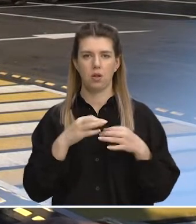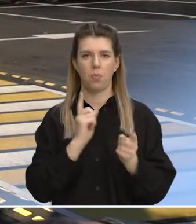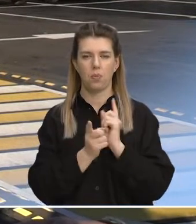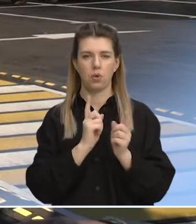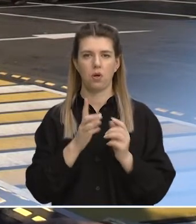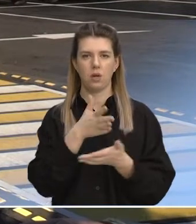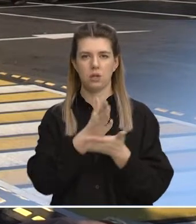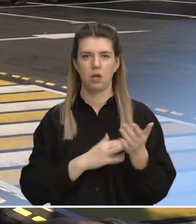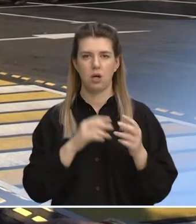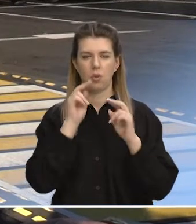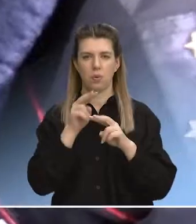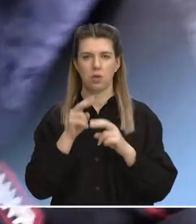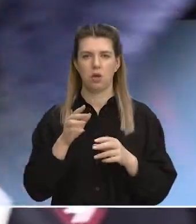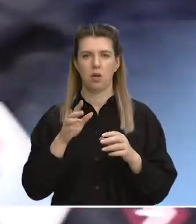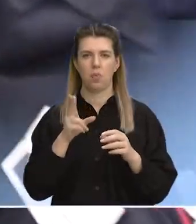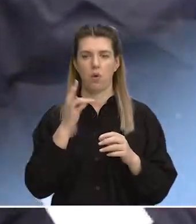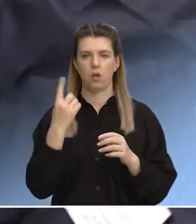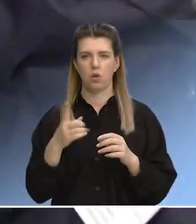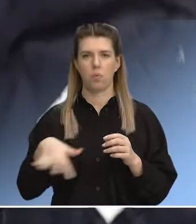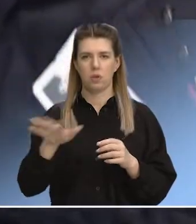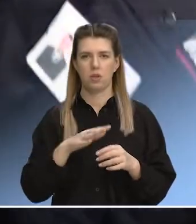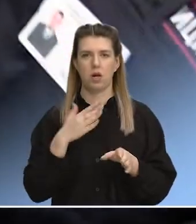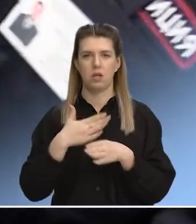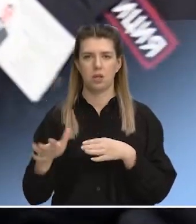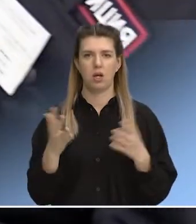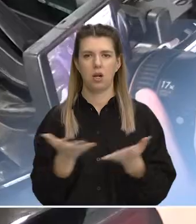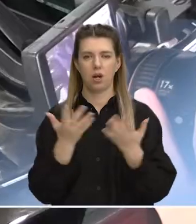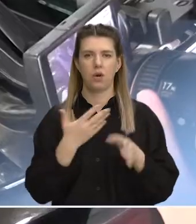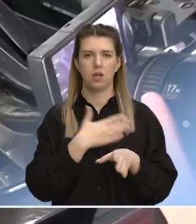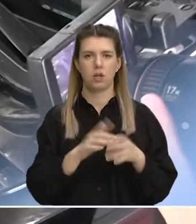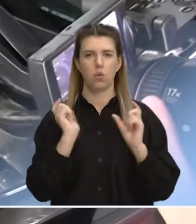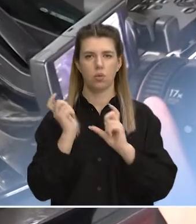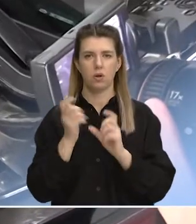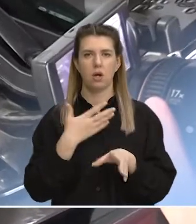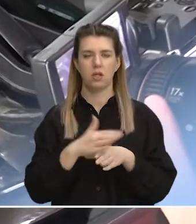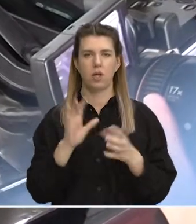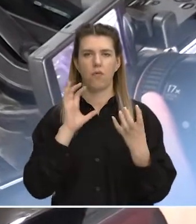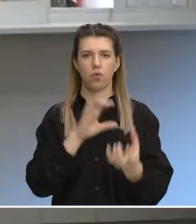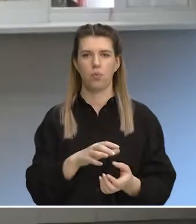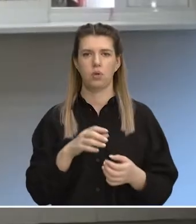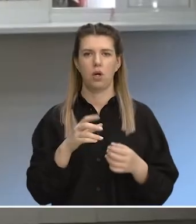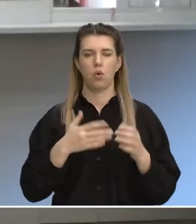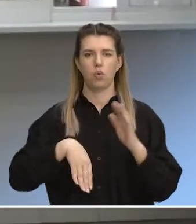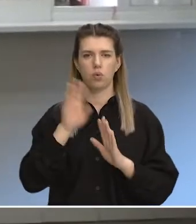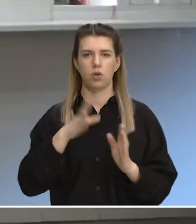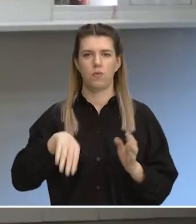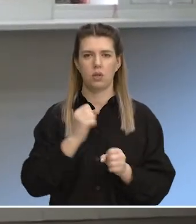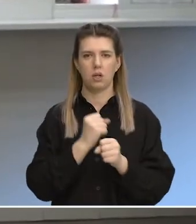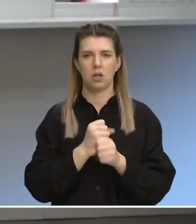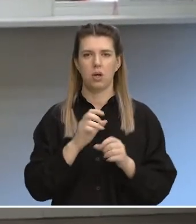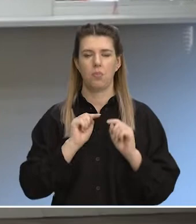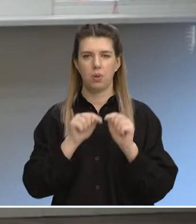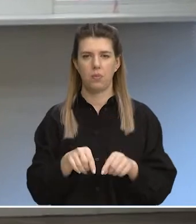транспортные потоки. То есть осмотр транспортных средств, прибывающих на регистрацию. Отдельно легковые, отдельно грузовые, отдельно автобусы. Но улучшились комфортные